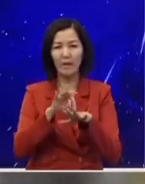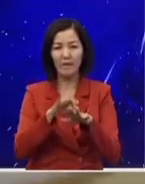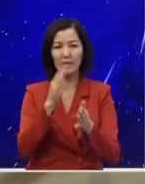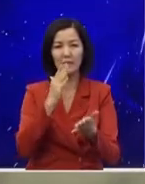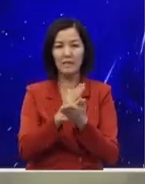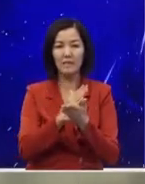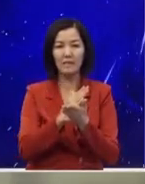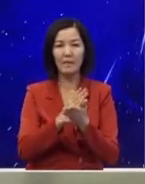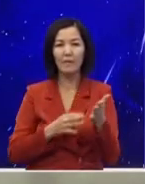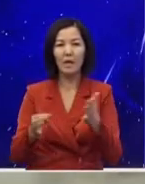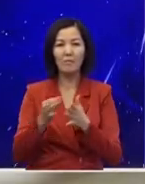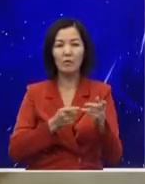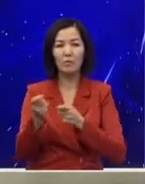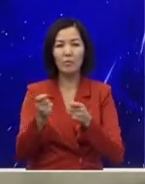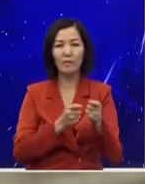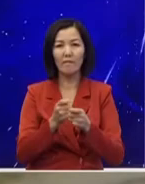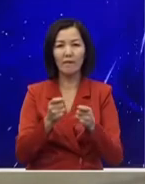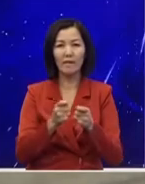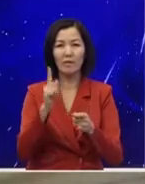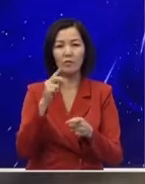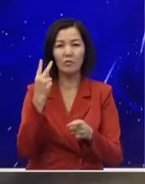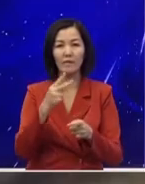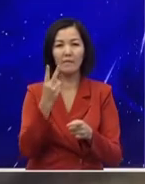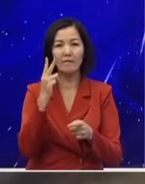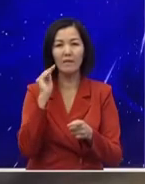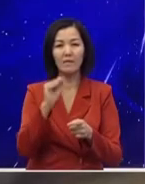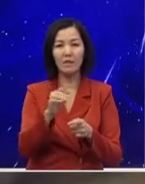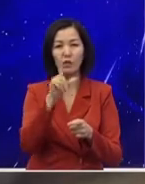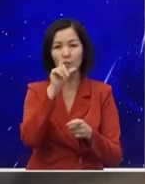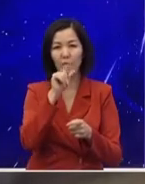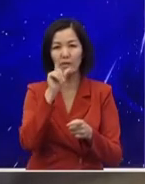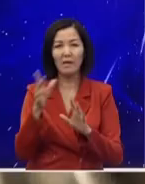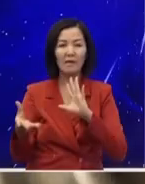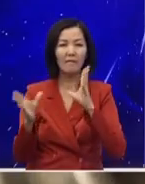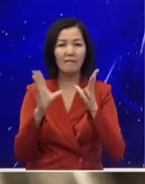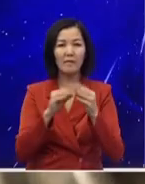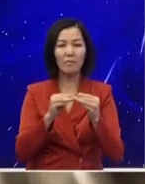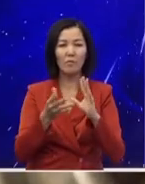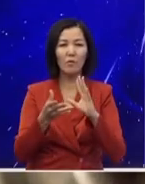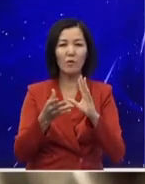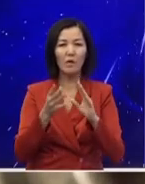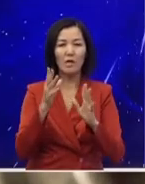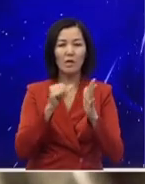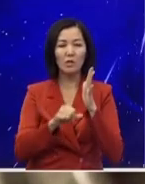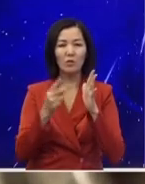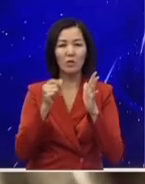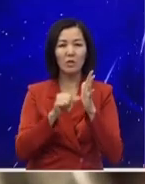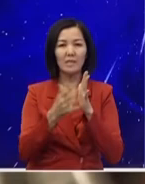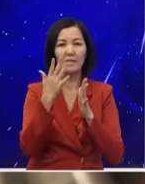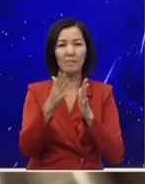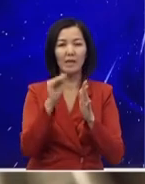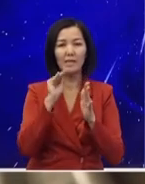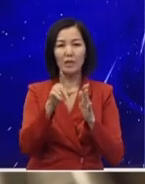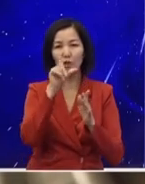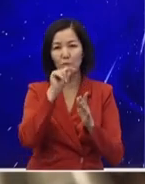областного управления ветеринарии, пало более 122 тысяч голов птицы. Всего на фабрике насчитывается 665